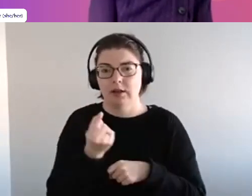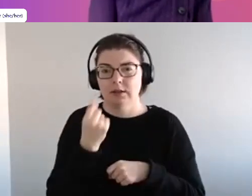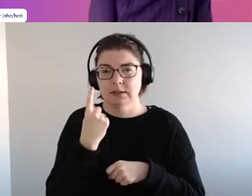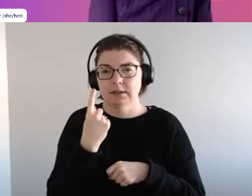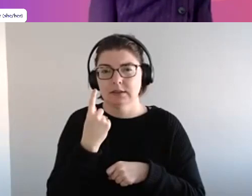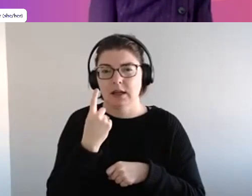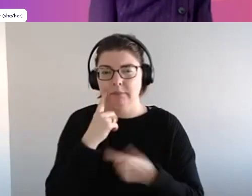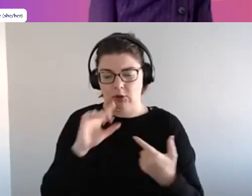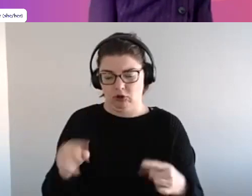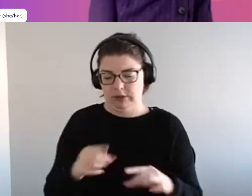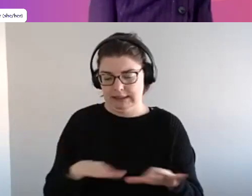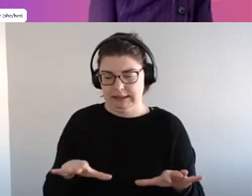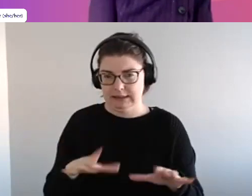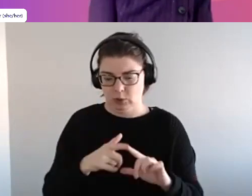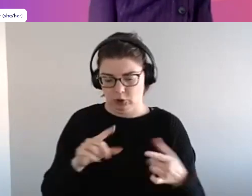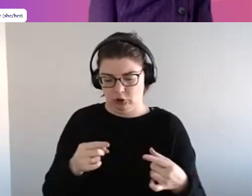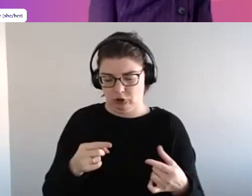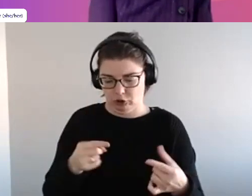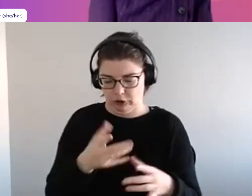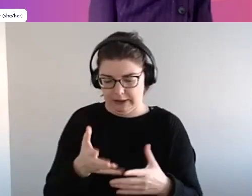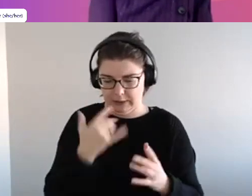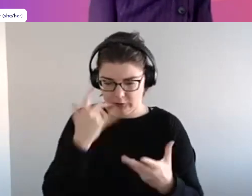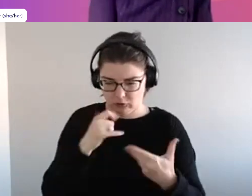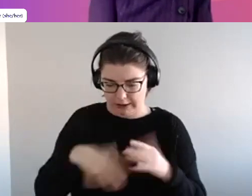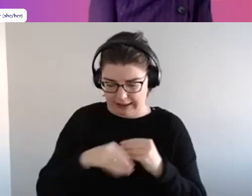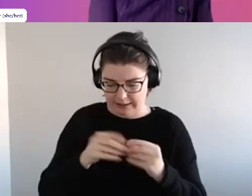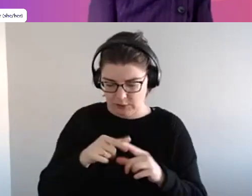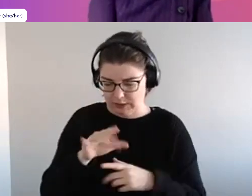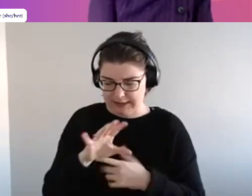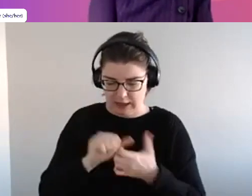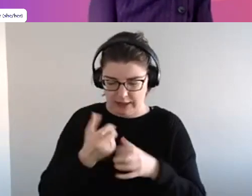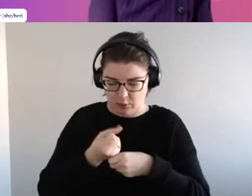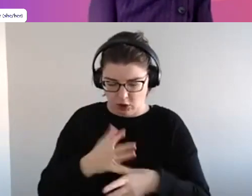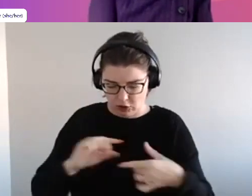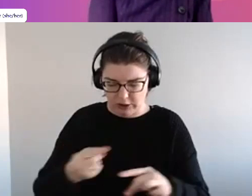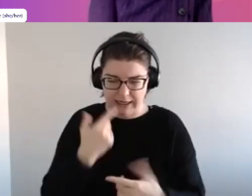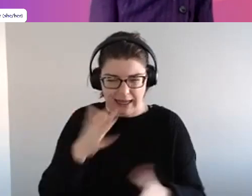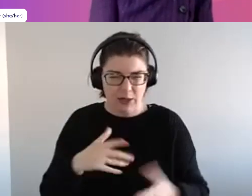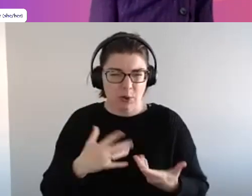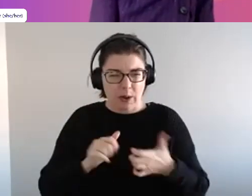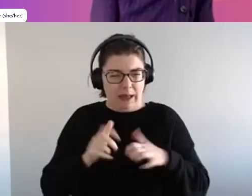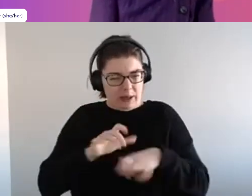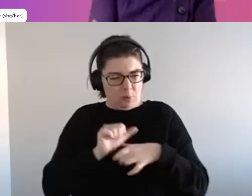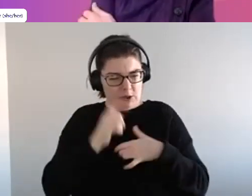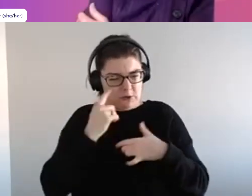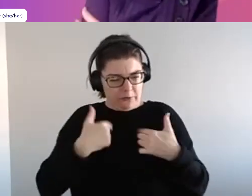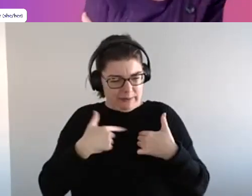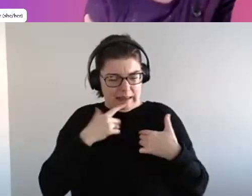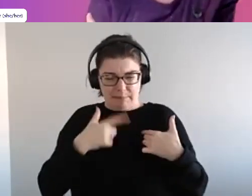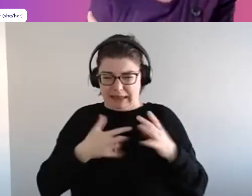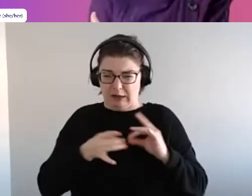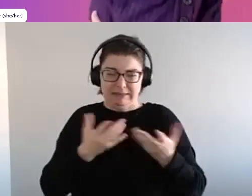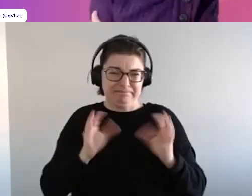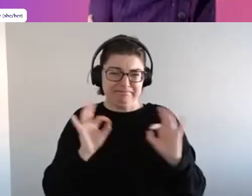je ne comprends pas nécessairement le fait de vouloir ajouter un jeune à